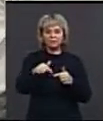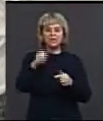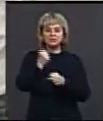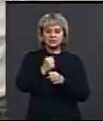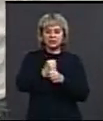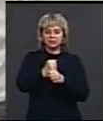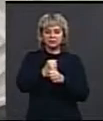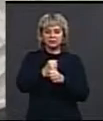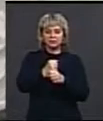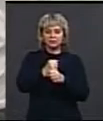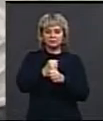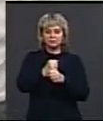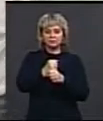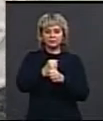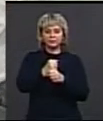делают,